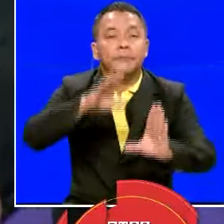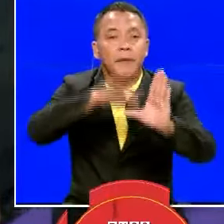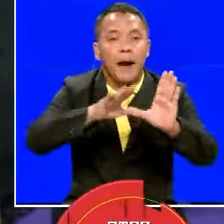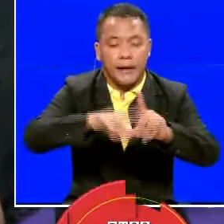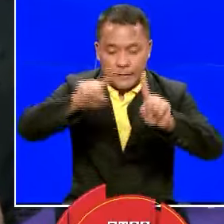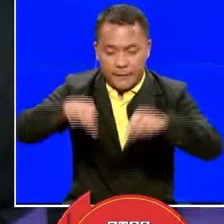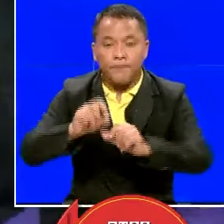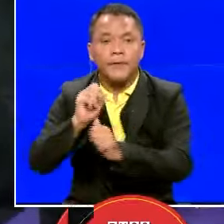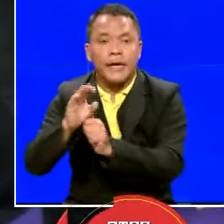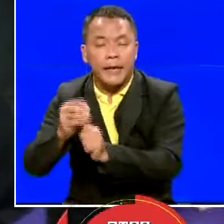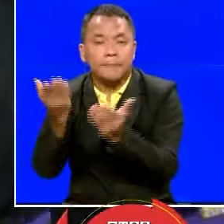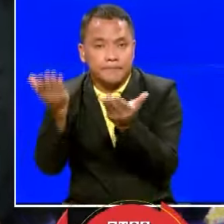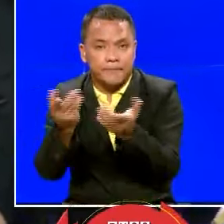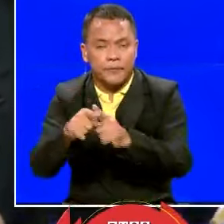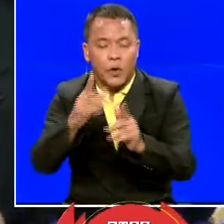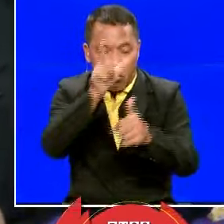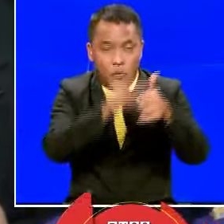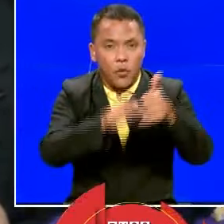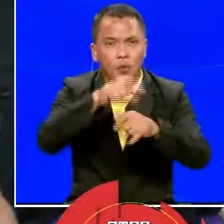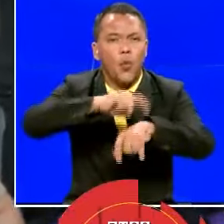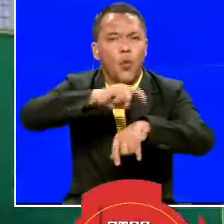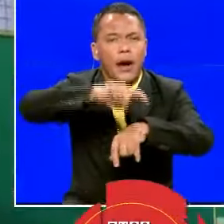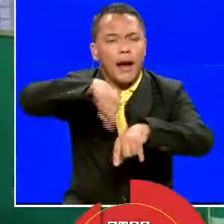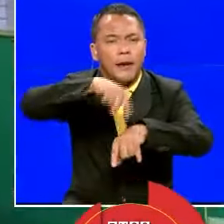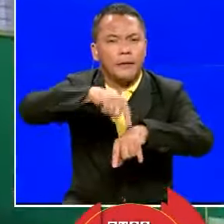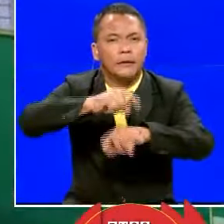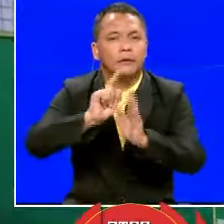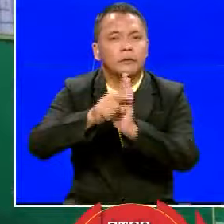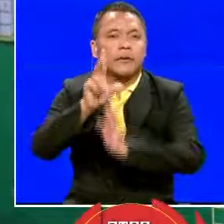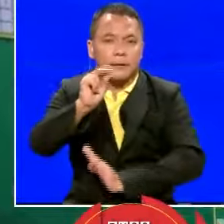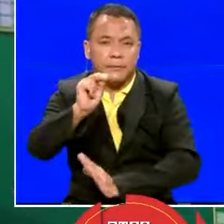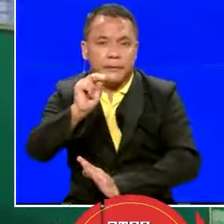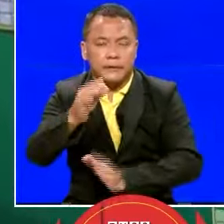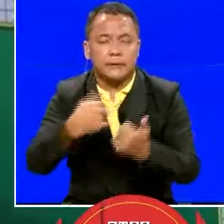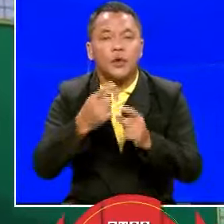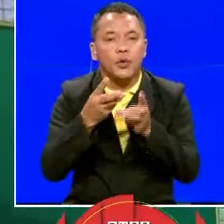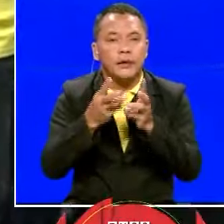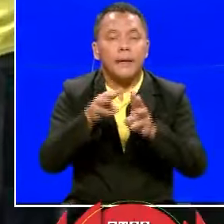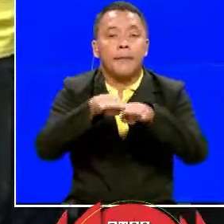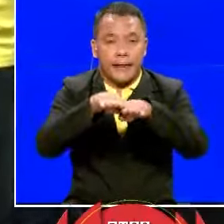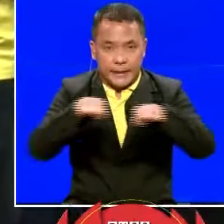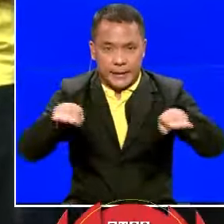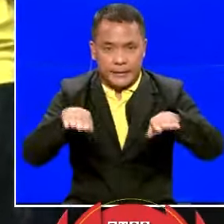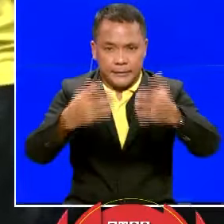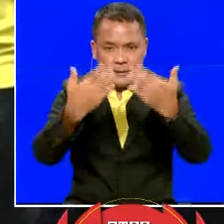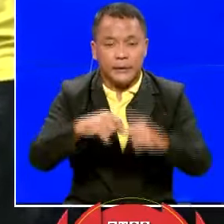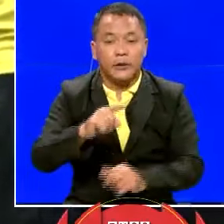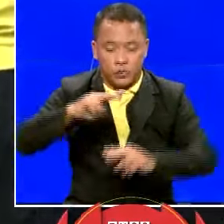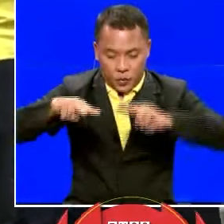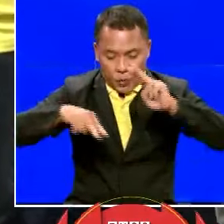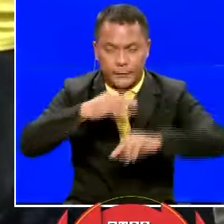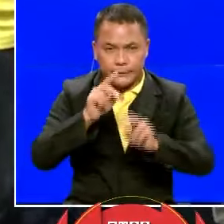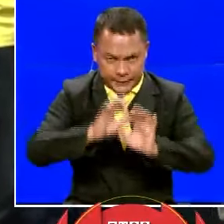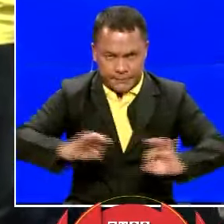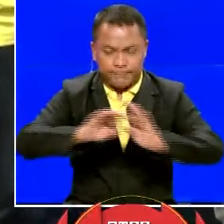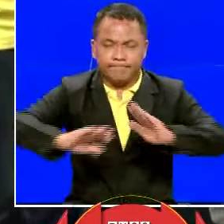ครและเอกสารแนะนำตัวโดยแต่ละคนใช้เวลาไม่ต่ำกว่าครึ่งชั่วโมงนะคะอันนี้คือตามมาตรฐานค่ะทางนี้เจ้าหน้าที่จะเน้นย้